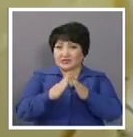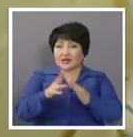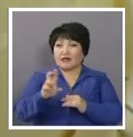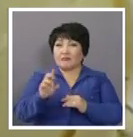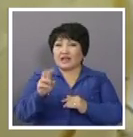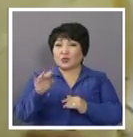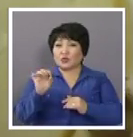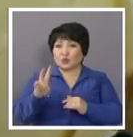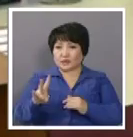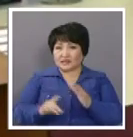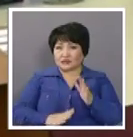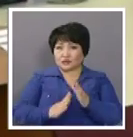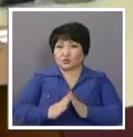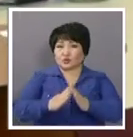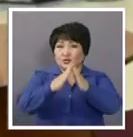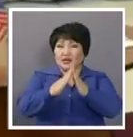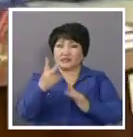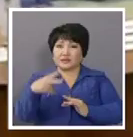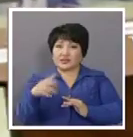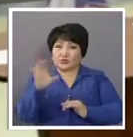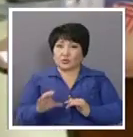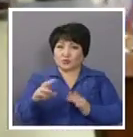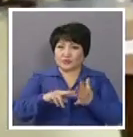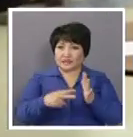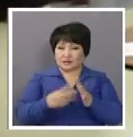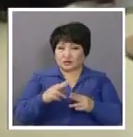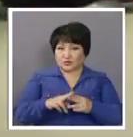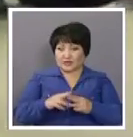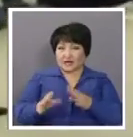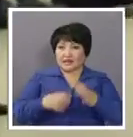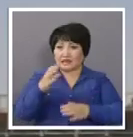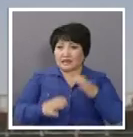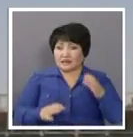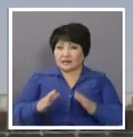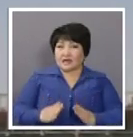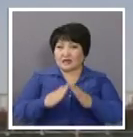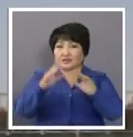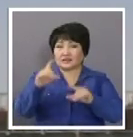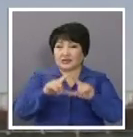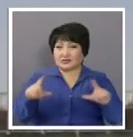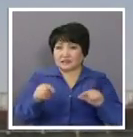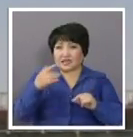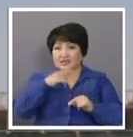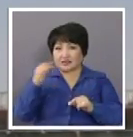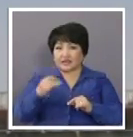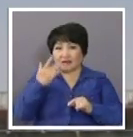ұшырылымы 23-42-ке жоспарланған. Бұл жолы халықаралық ғарыш станциясына ресейлік және америкалық астронавтар аттанады.